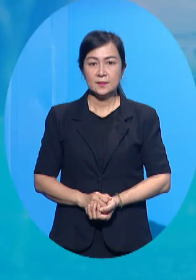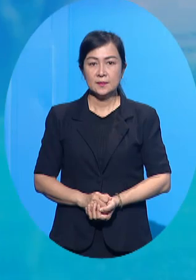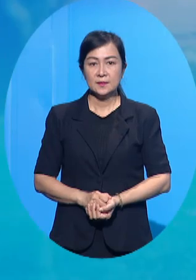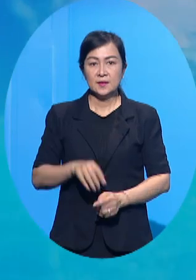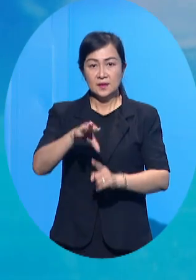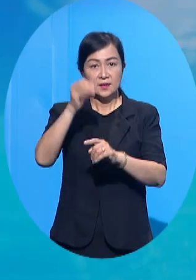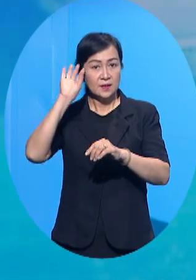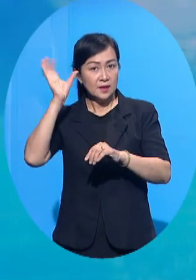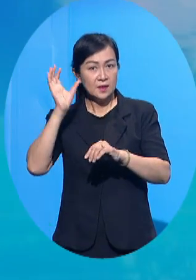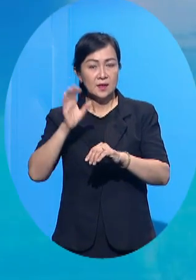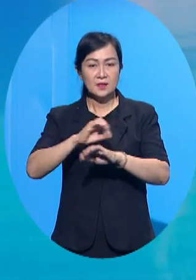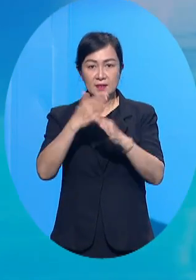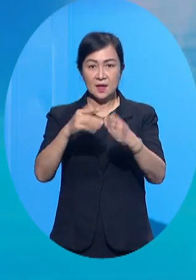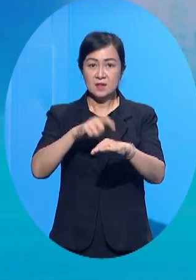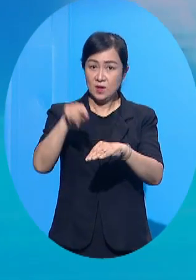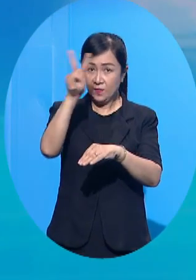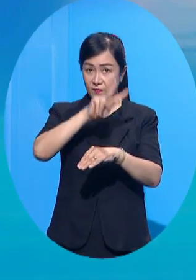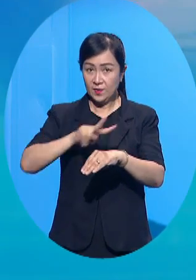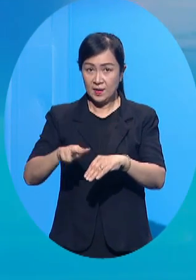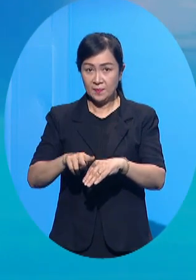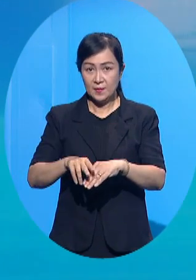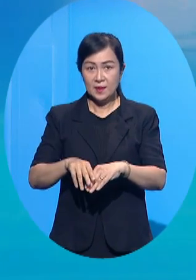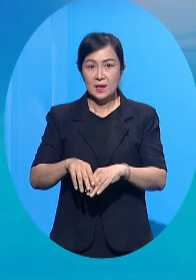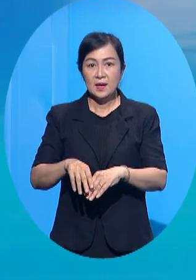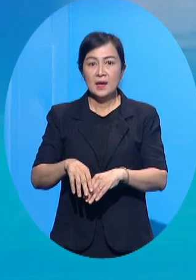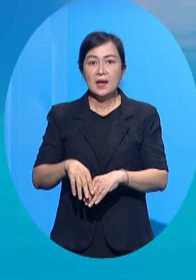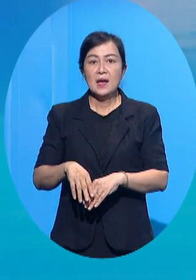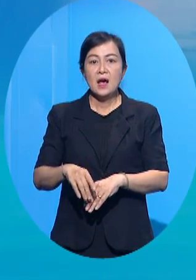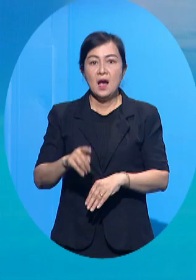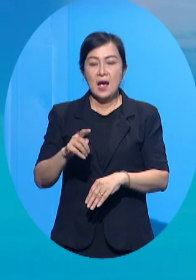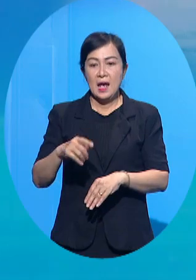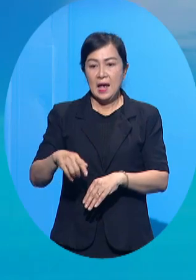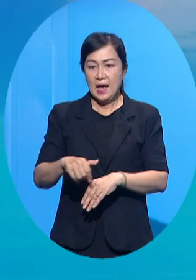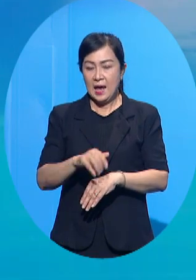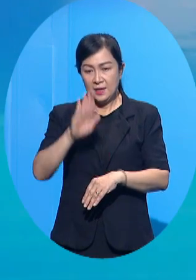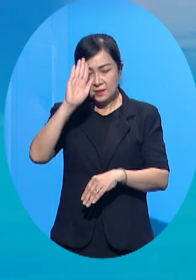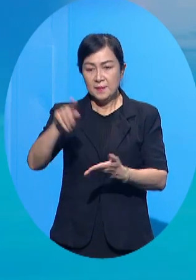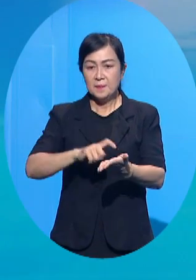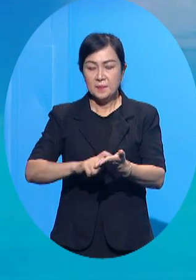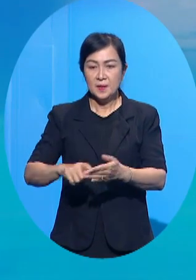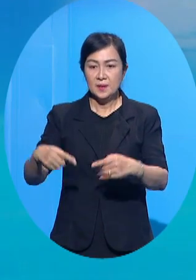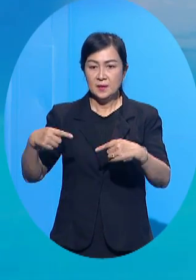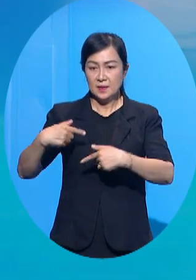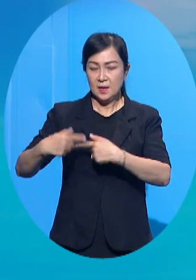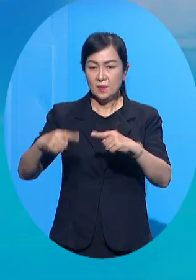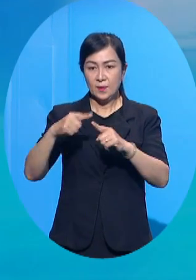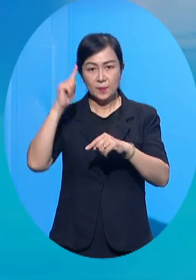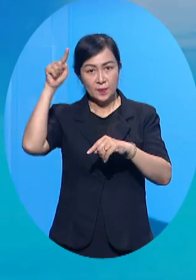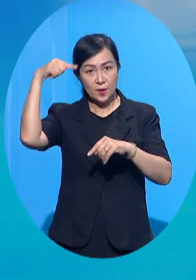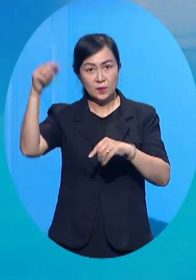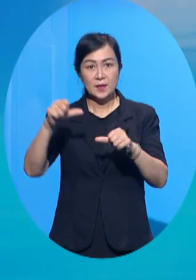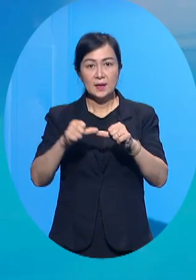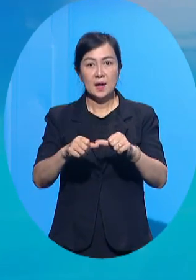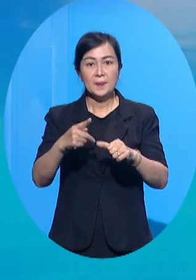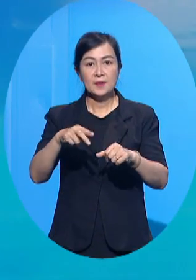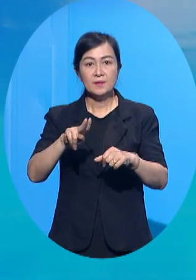tin thế giới Sáng nay theo giờ Việt Nam hai ứng cự viên tổng thống Mỹ đã có màn tranh luận trực tiếp đầu tiên tại Trung tâm Hiến pháp quốc gia ở ban